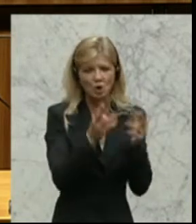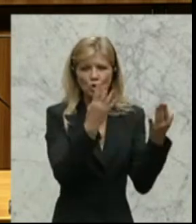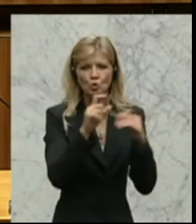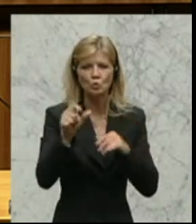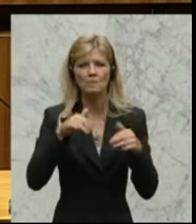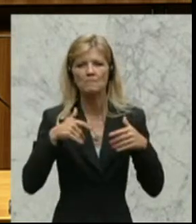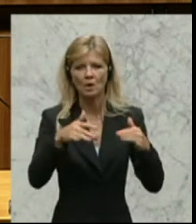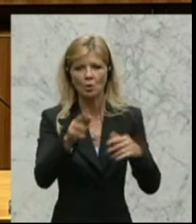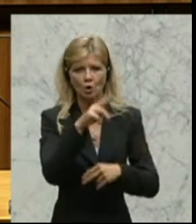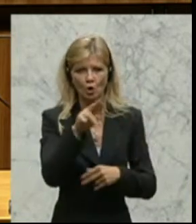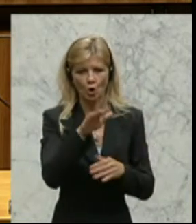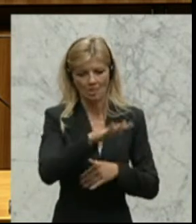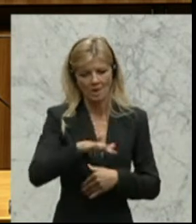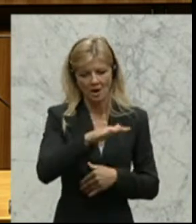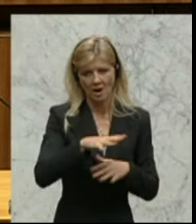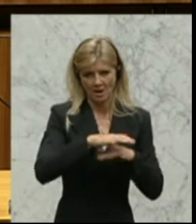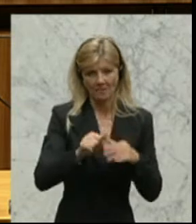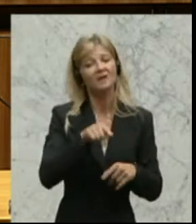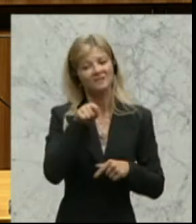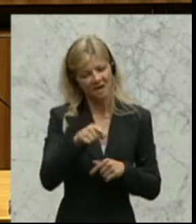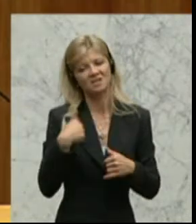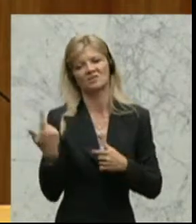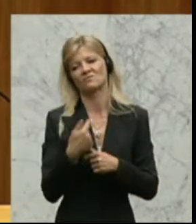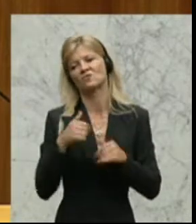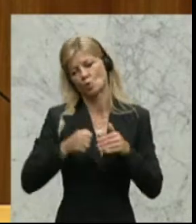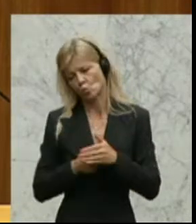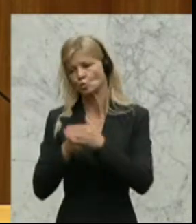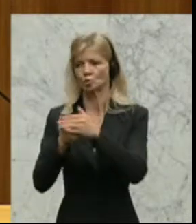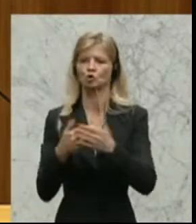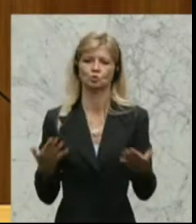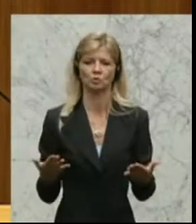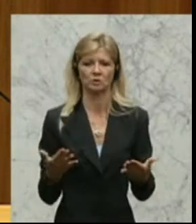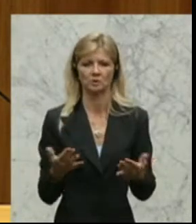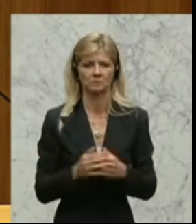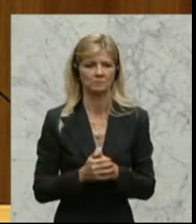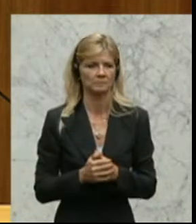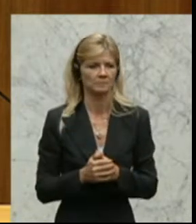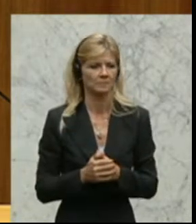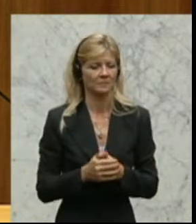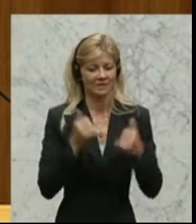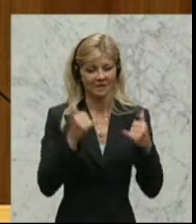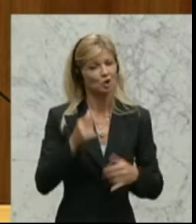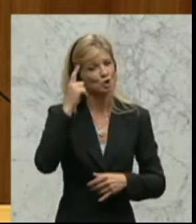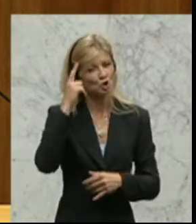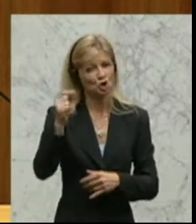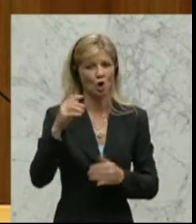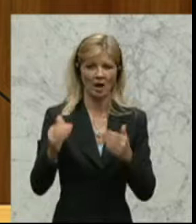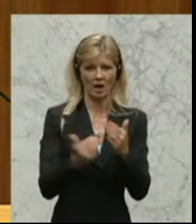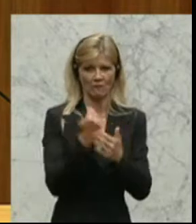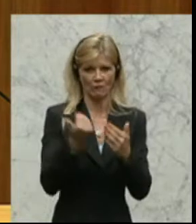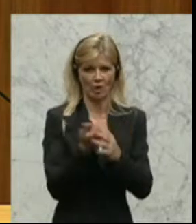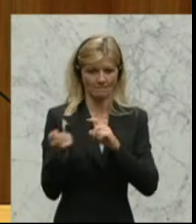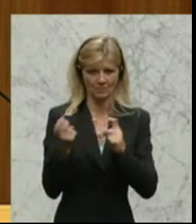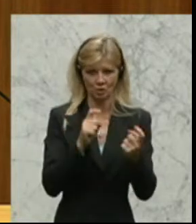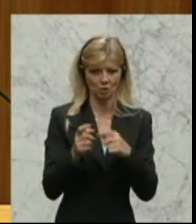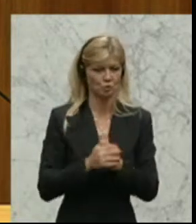haben Sie ausdrücklich unsere Unterstützung in dieser Frage. So, und jetzt zur Steuerreformdiskussion. Ich halte eine